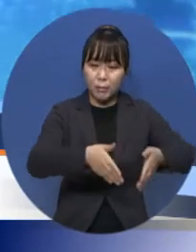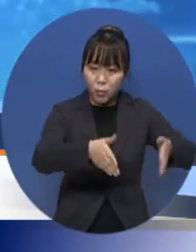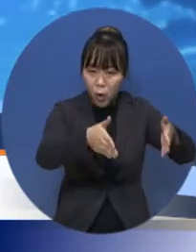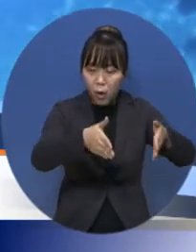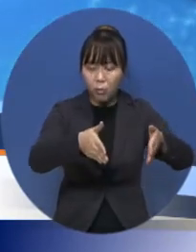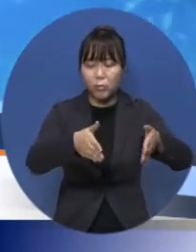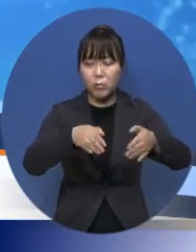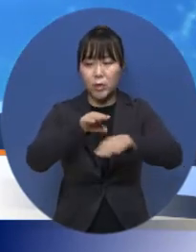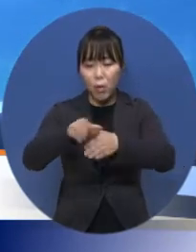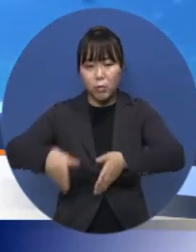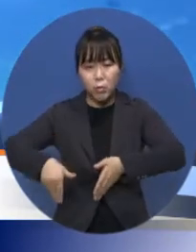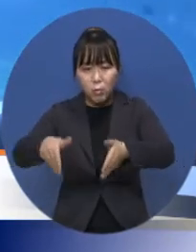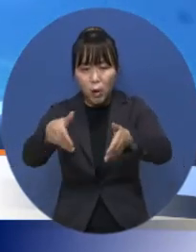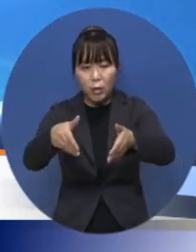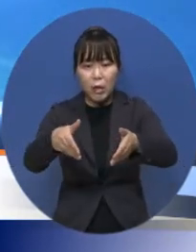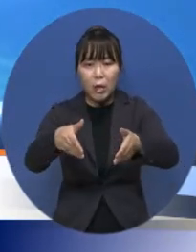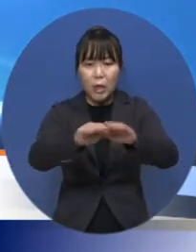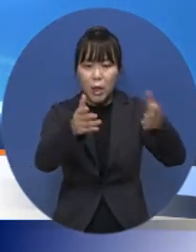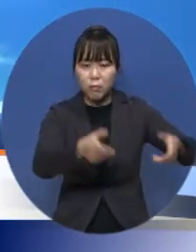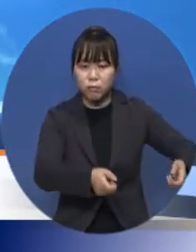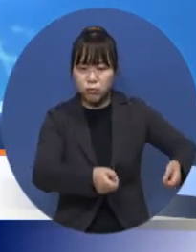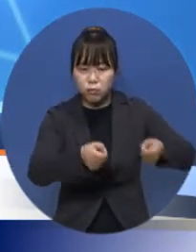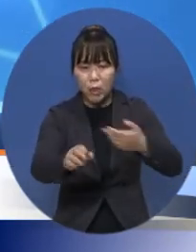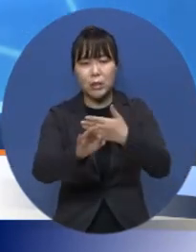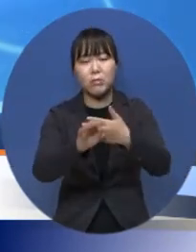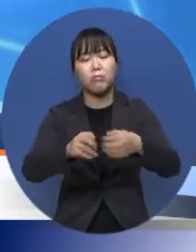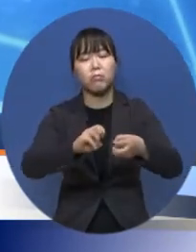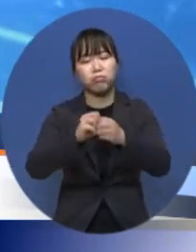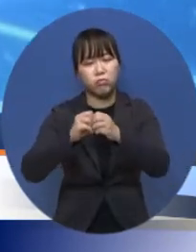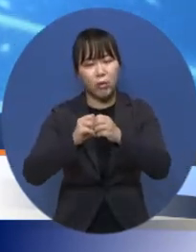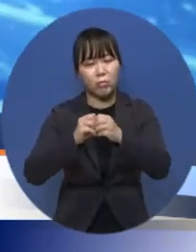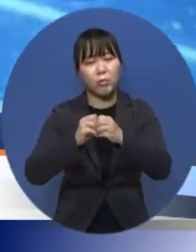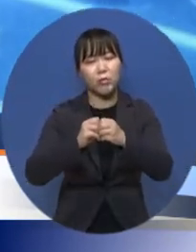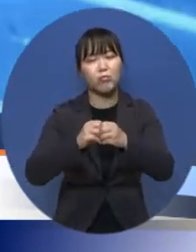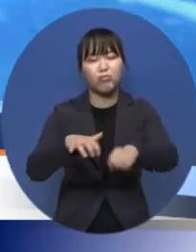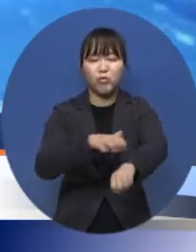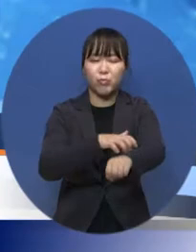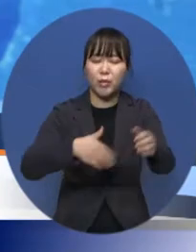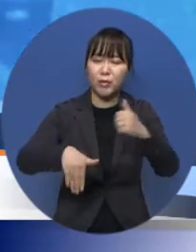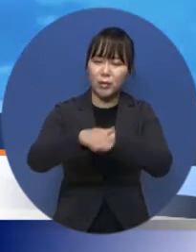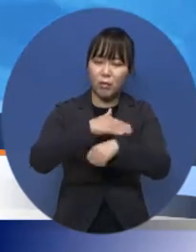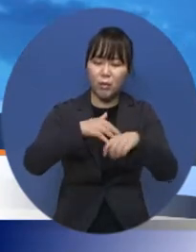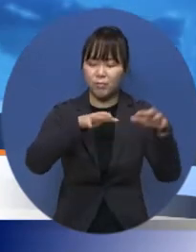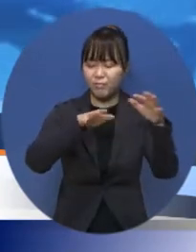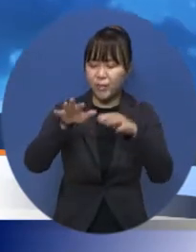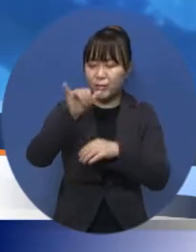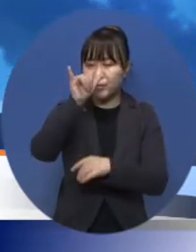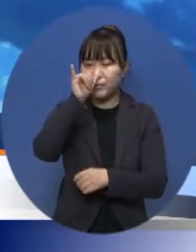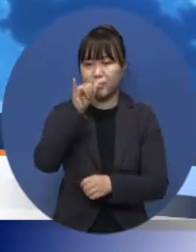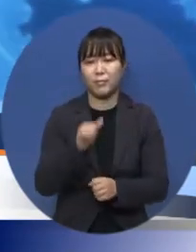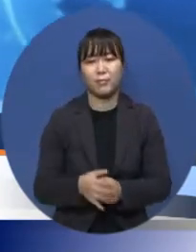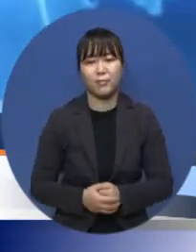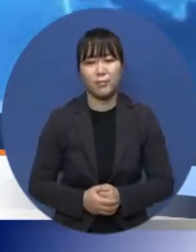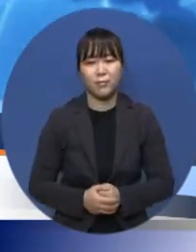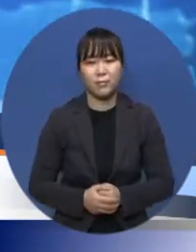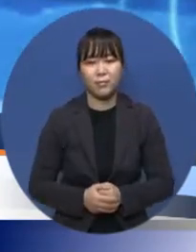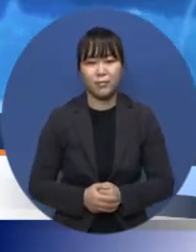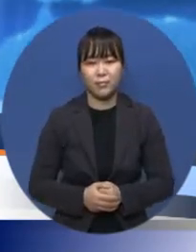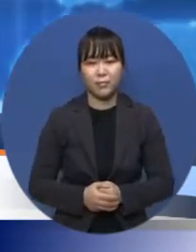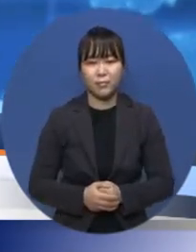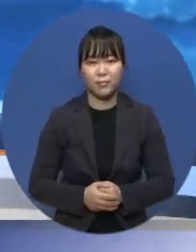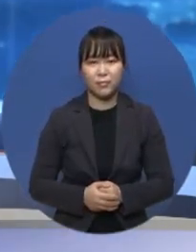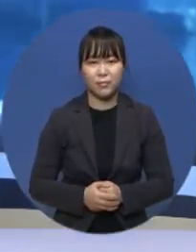도로까지 무리하게 테이블을 임시 설치하는 일부 업소들로 불편한 시선을 보내는 사람들도 많습니다. 이오비